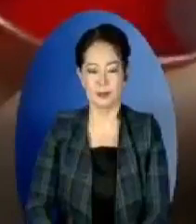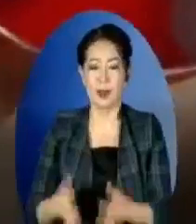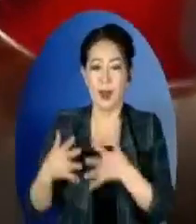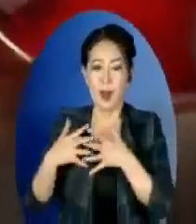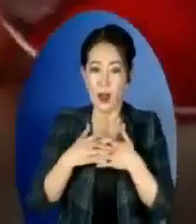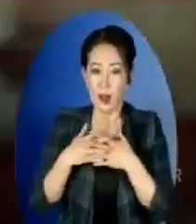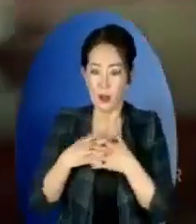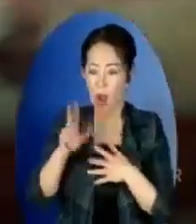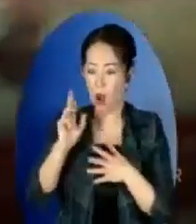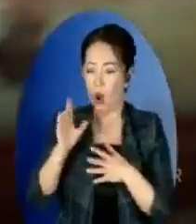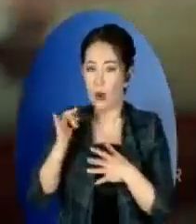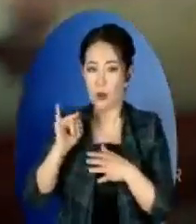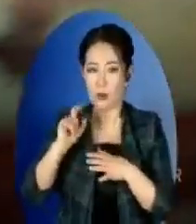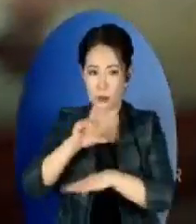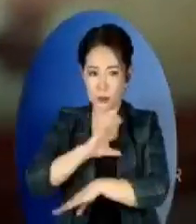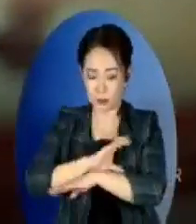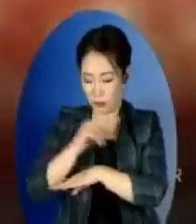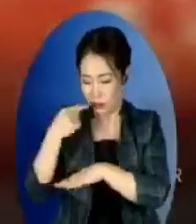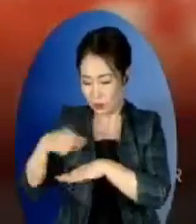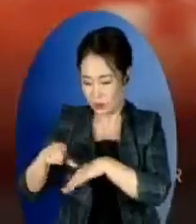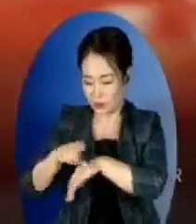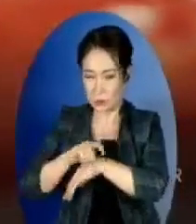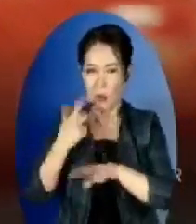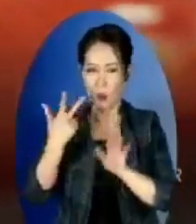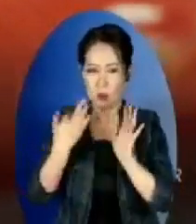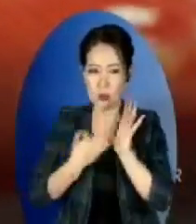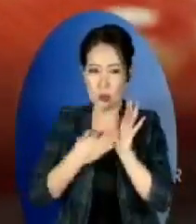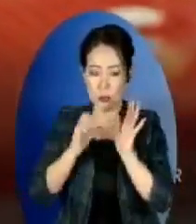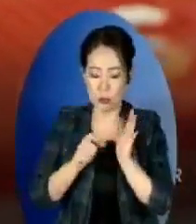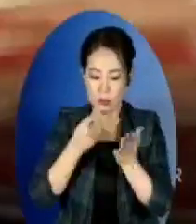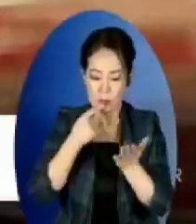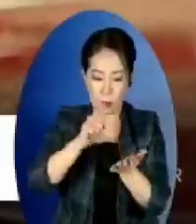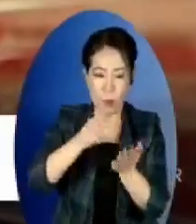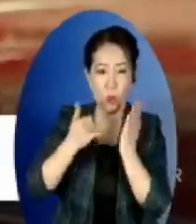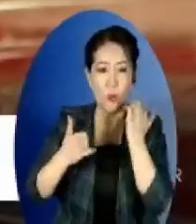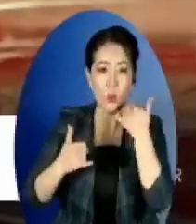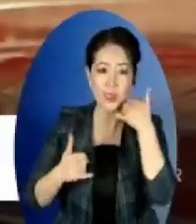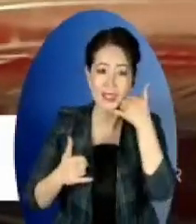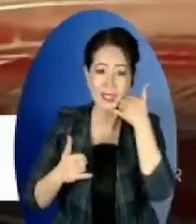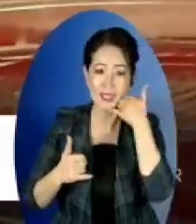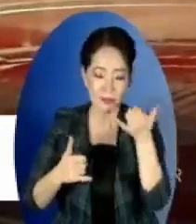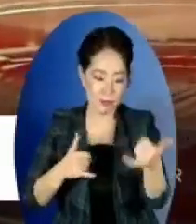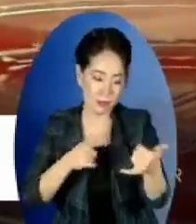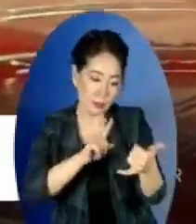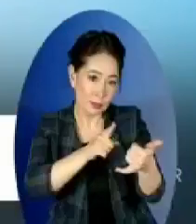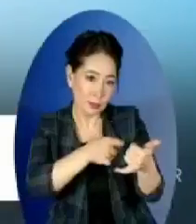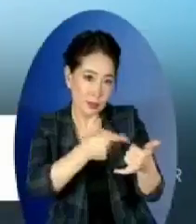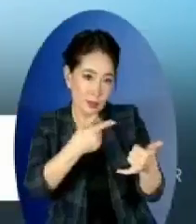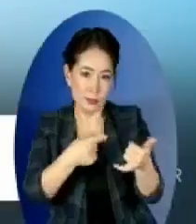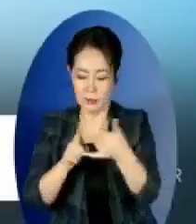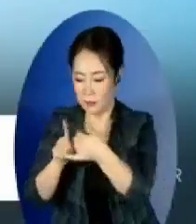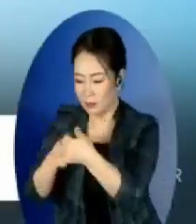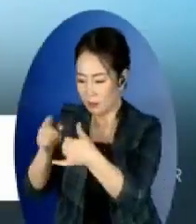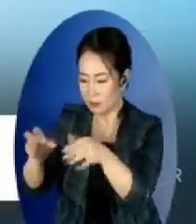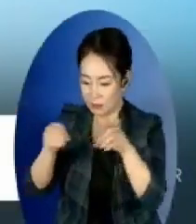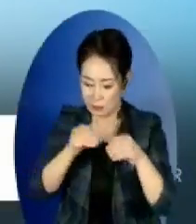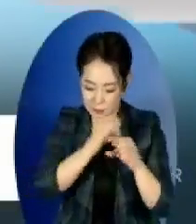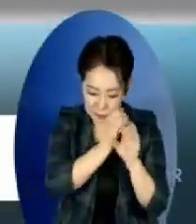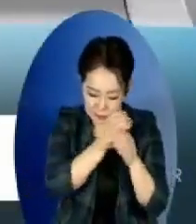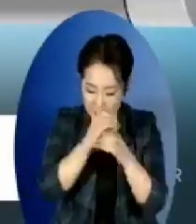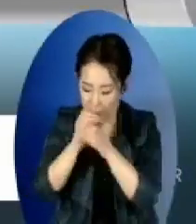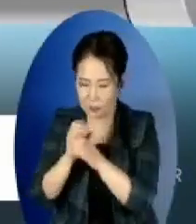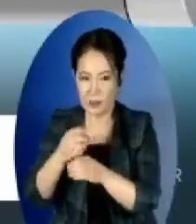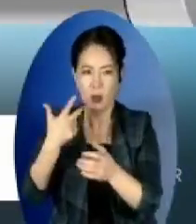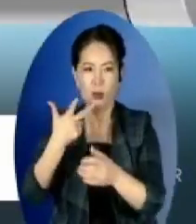Америкийн нэгдсэн улсын Колумбийн их сургуулийн эрдэмтэд 38 хүний гар утаснаас арчлал авч шинжилгээ хийхэд 34 утсанд олон төрлийн ням бактериуд илэрсэн